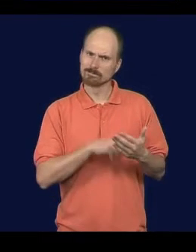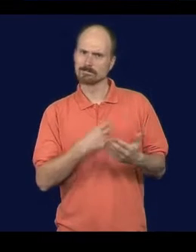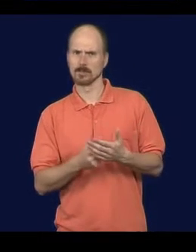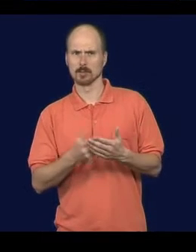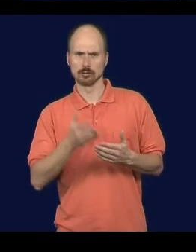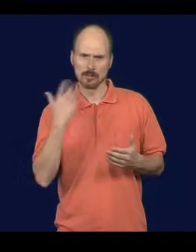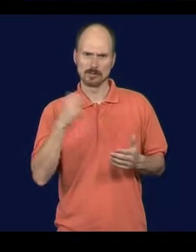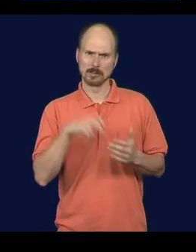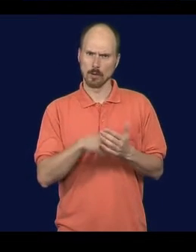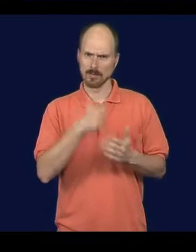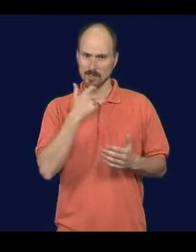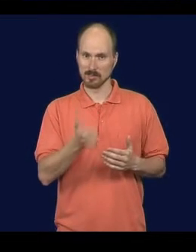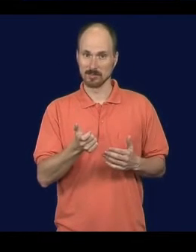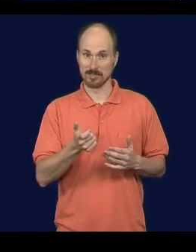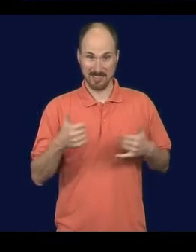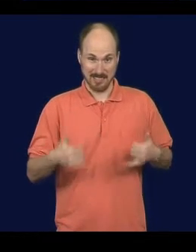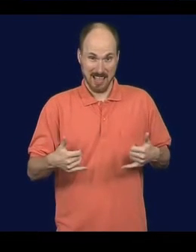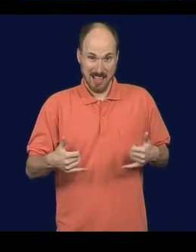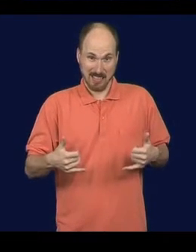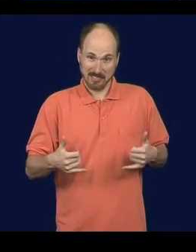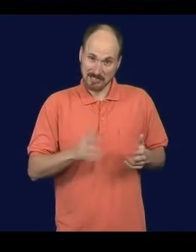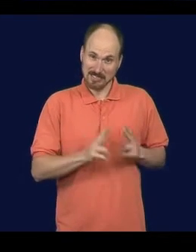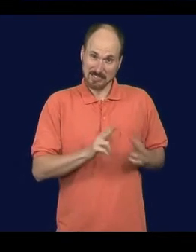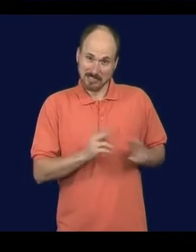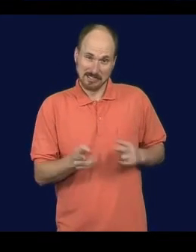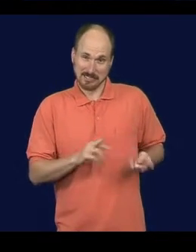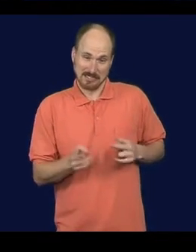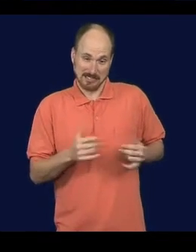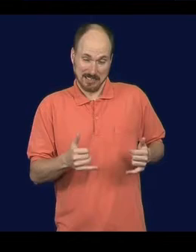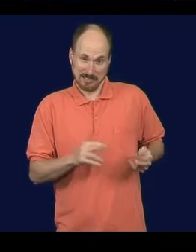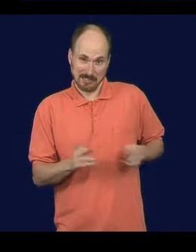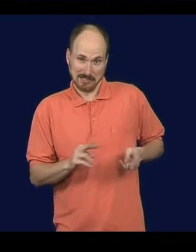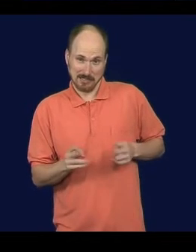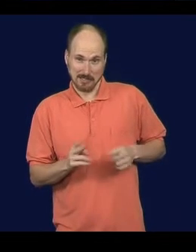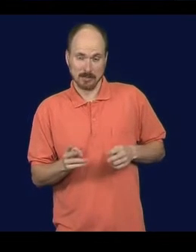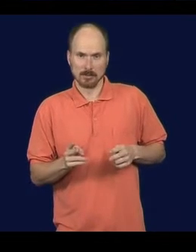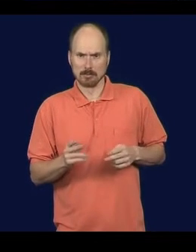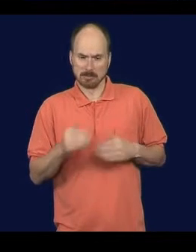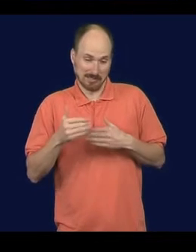otázku. Tak Zdeněk, tak Zdeňku.